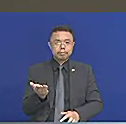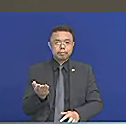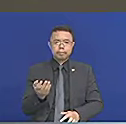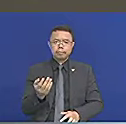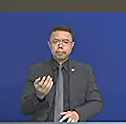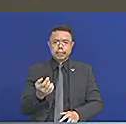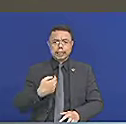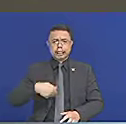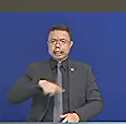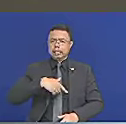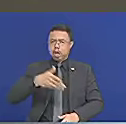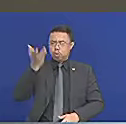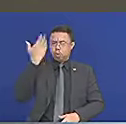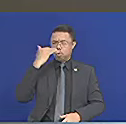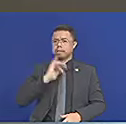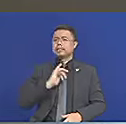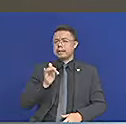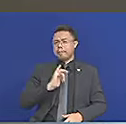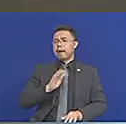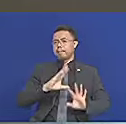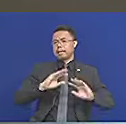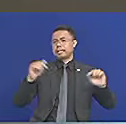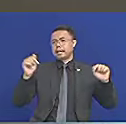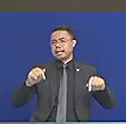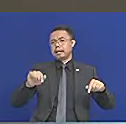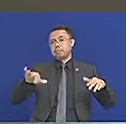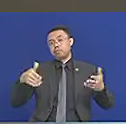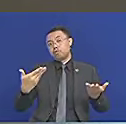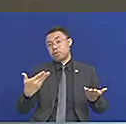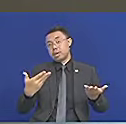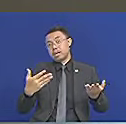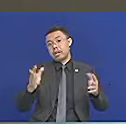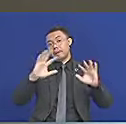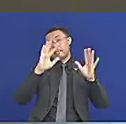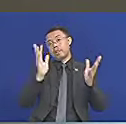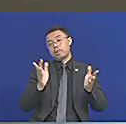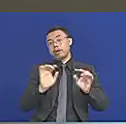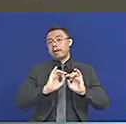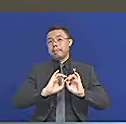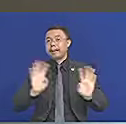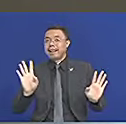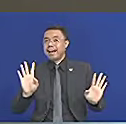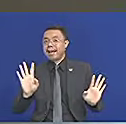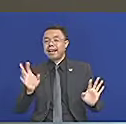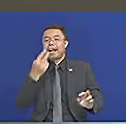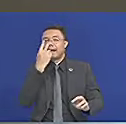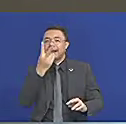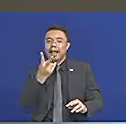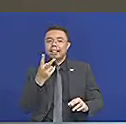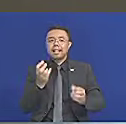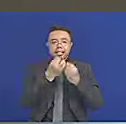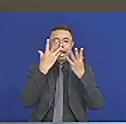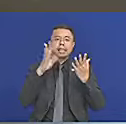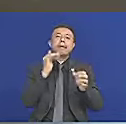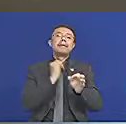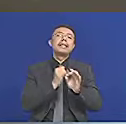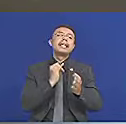kita dulu juga melakukan itu. Walaupun mungkin bentuknya tidak kelihatan nyata, tapi intinya